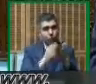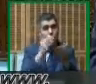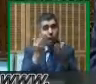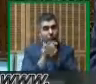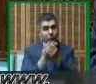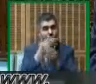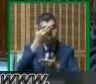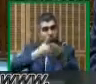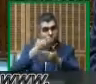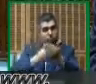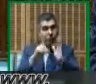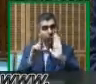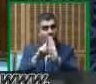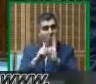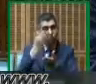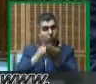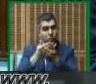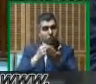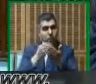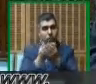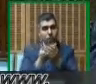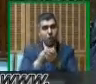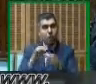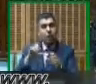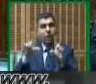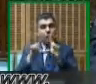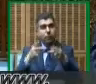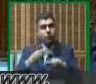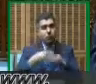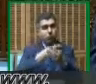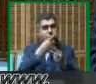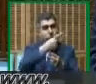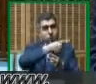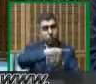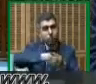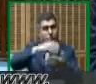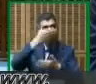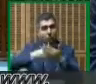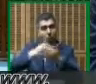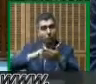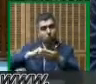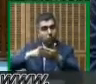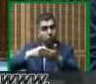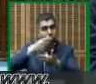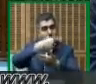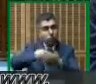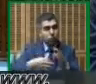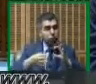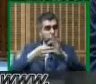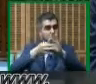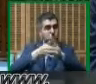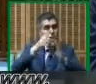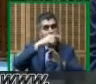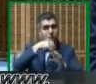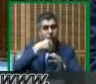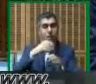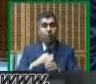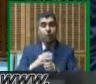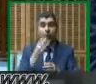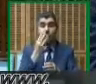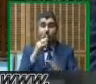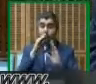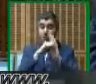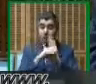دفاتر تحملات وأشغال والاشتغال على العقود وغير ذلك من الإجراءات التي ربما لديكم؟